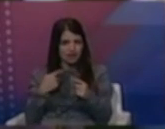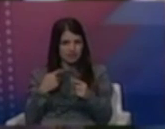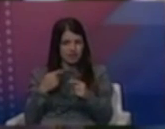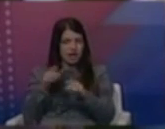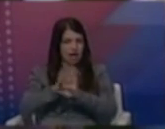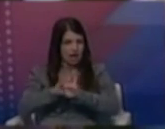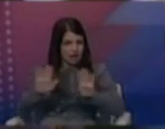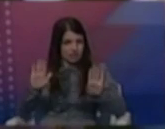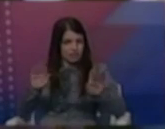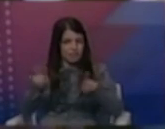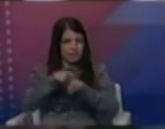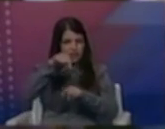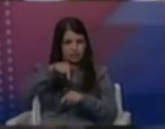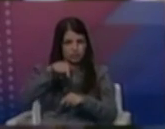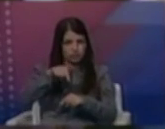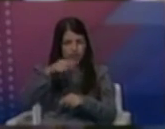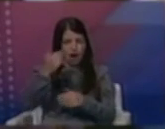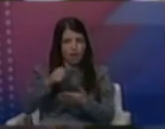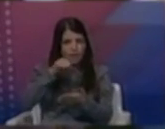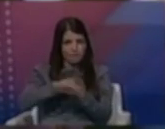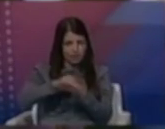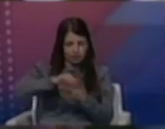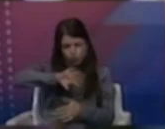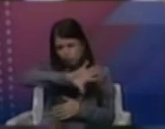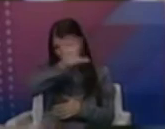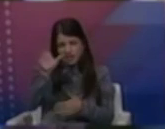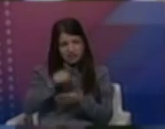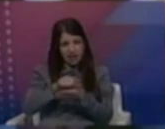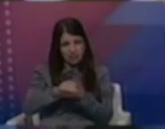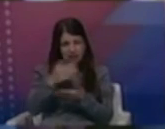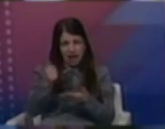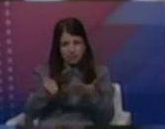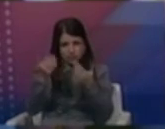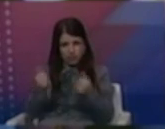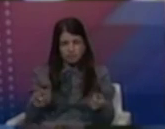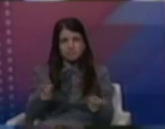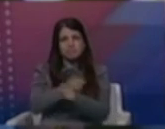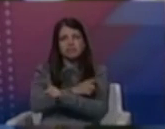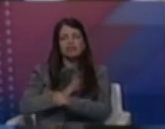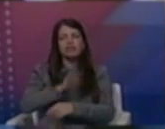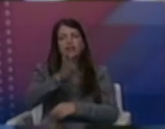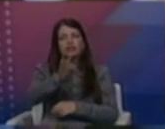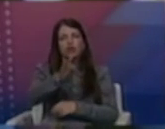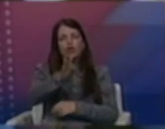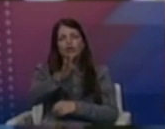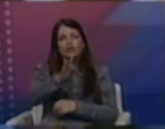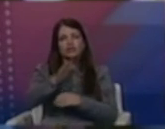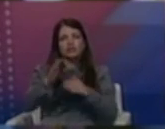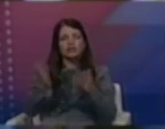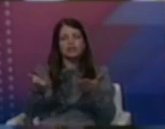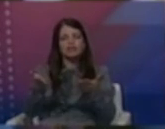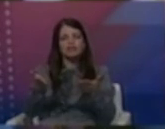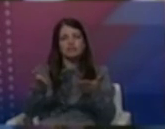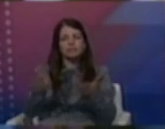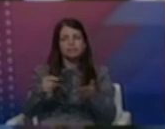Qatt daqs illum ma qbil fost kulħadd li hemm bżonn bidla fid-direzzjoni li tasal permezz ta'